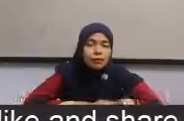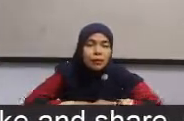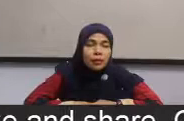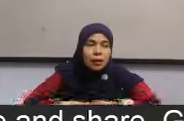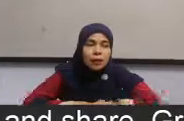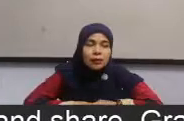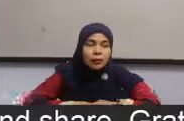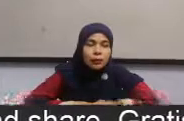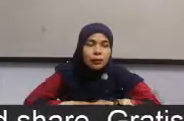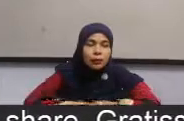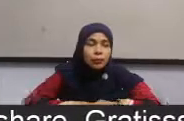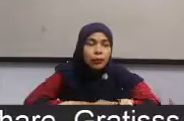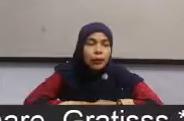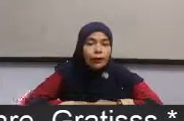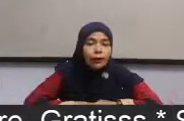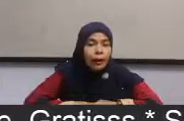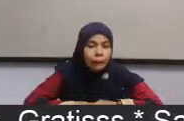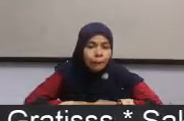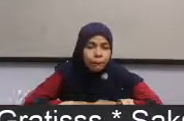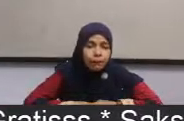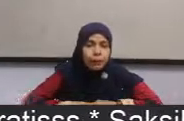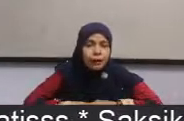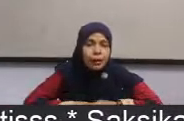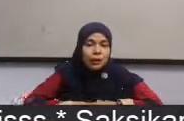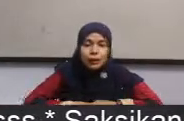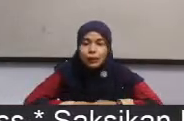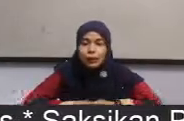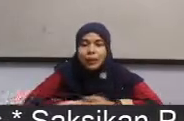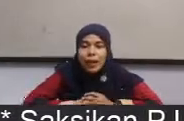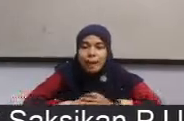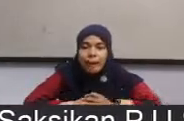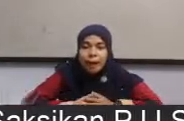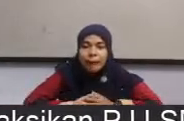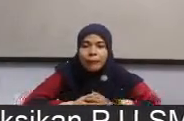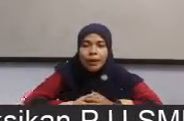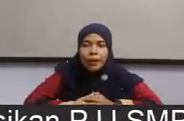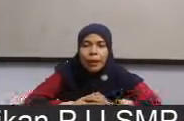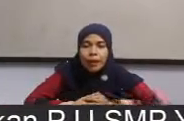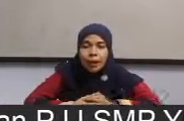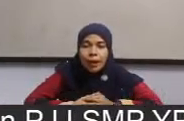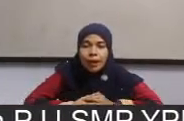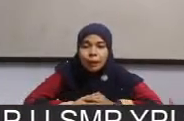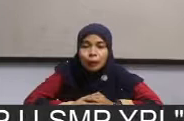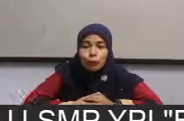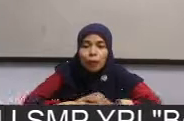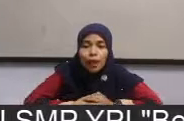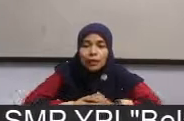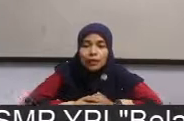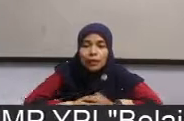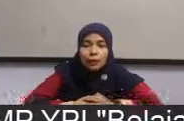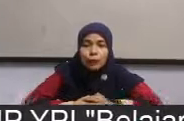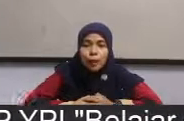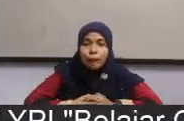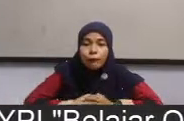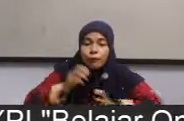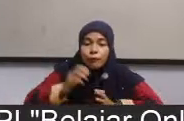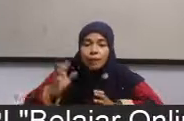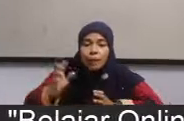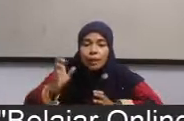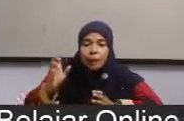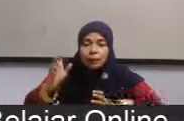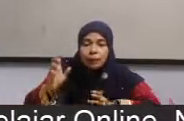fungsi dan kebutuhannya ya contohnya apa memanfaatkan alat komunikasi sesuai